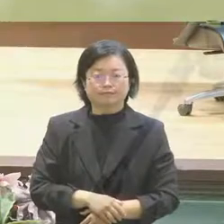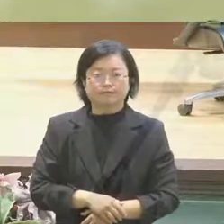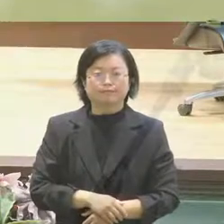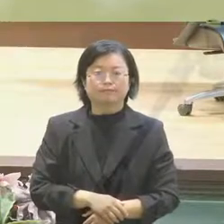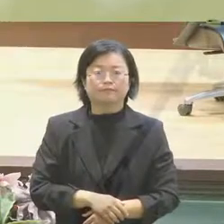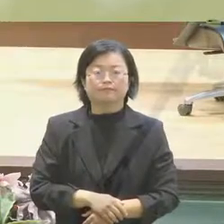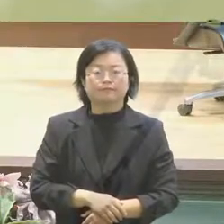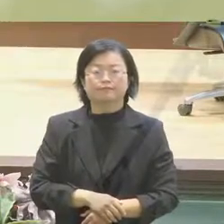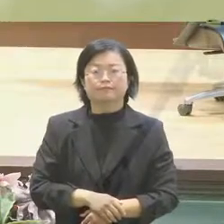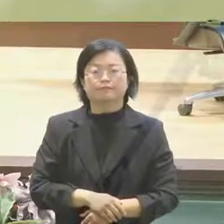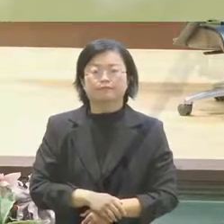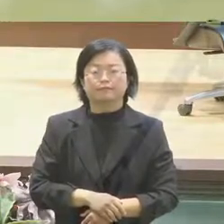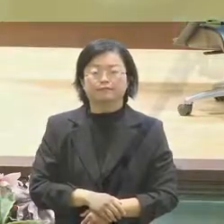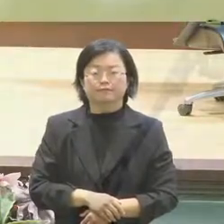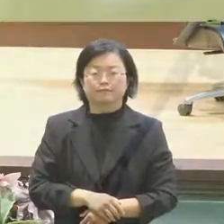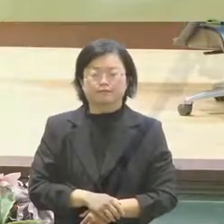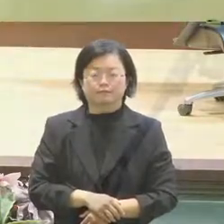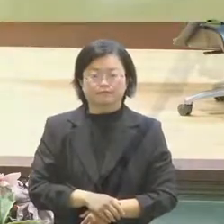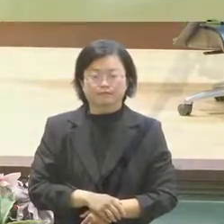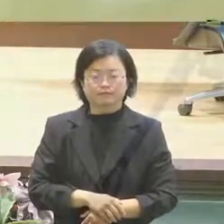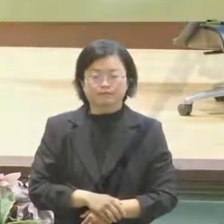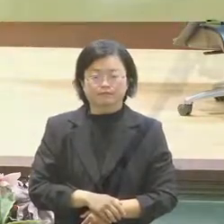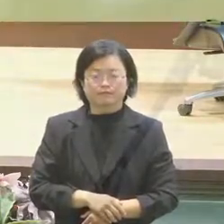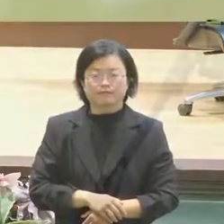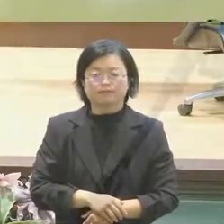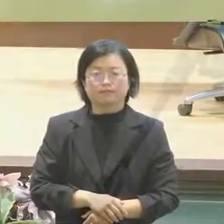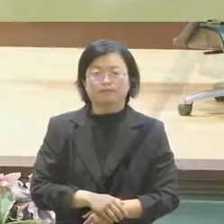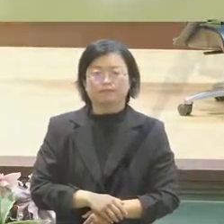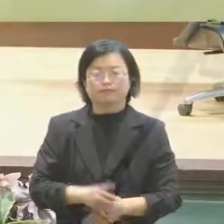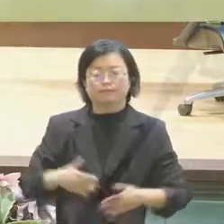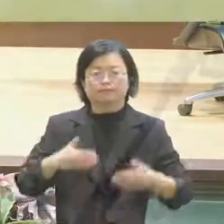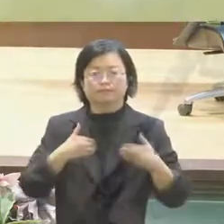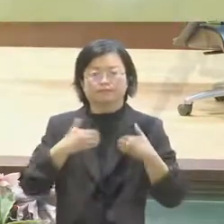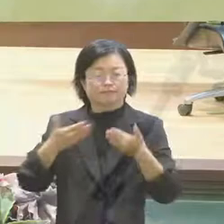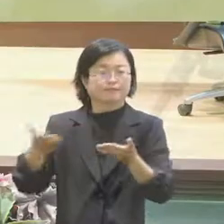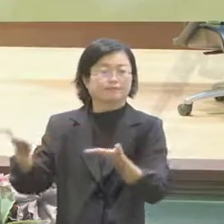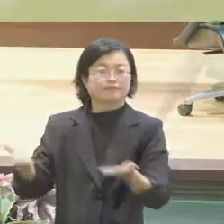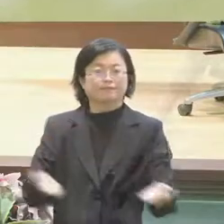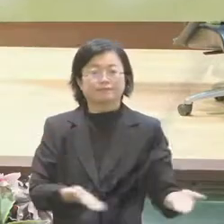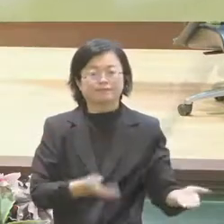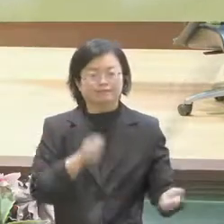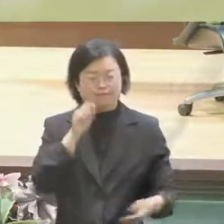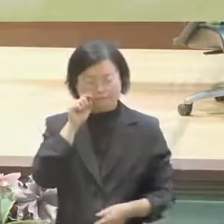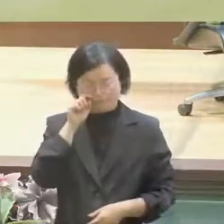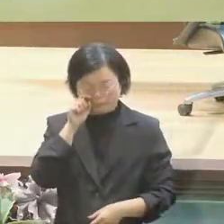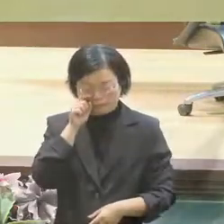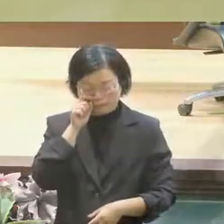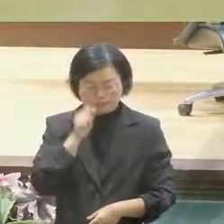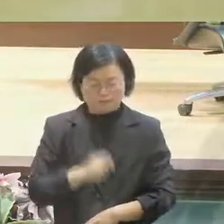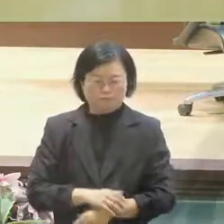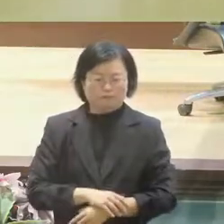的成果。好，那我们欢迎 Benjamin。